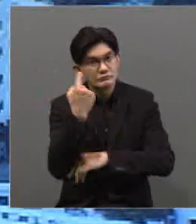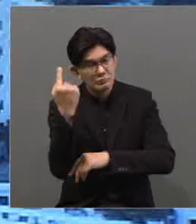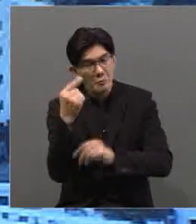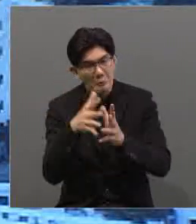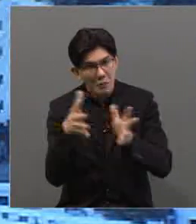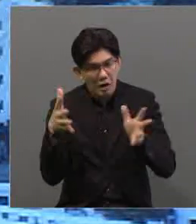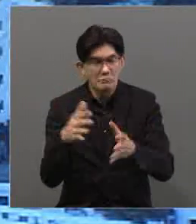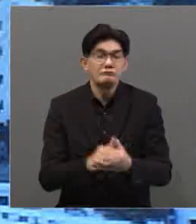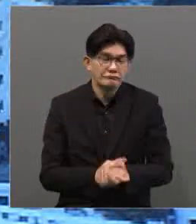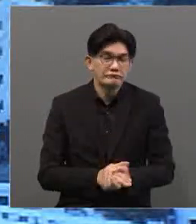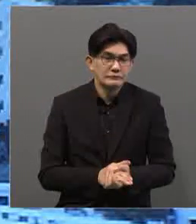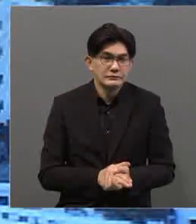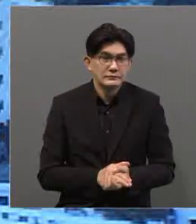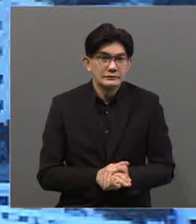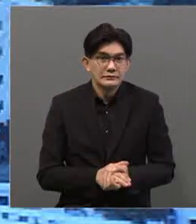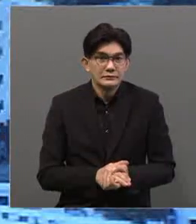ที่ยวกันเป็นจำนวนมากเลยค่ะ